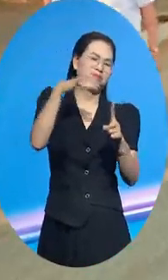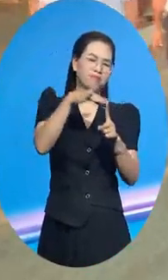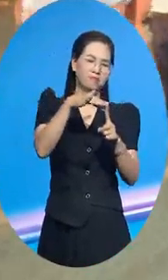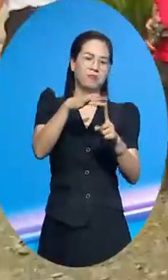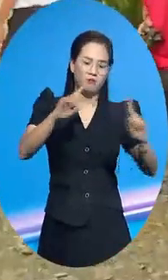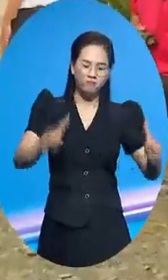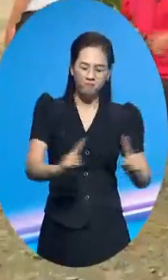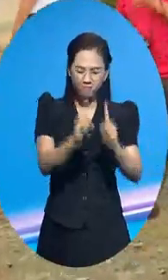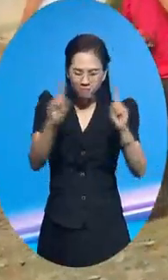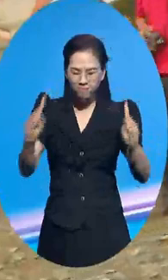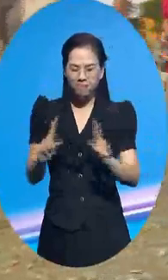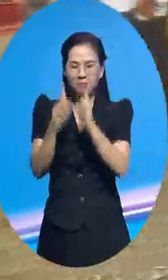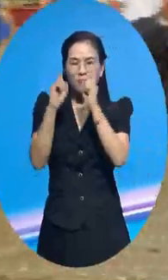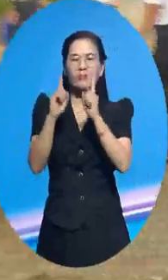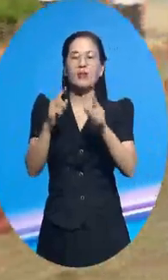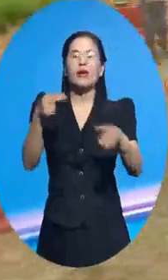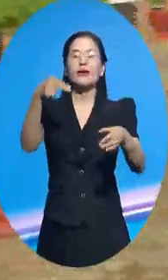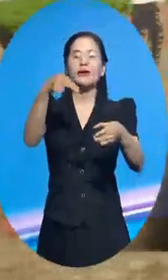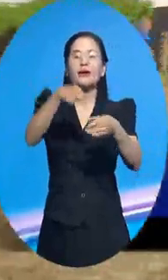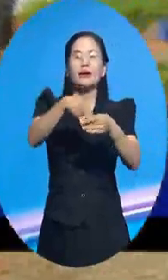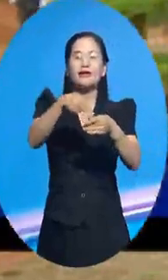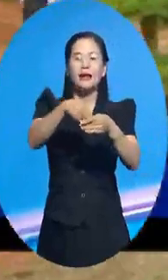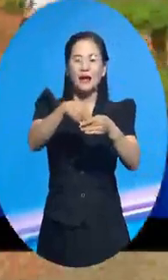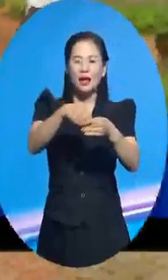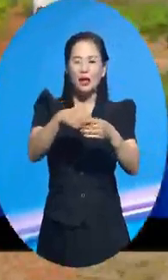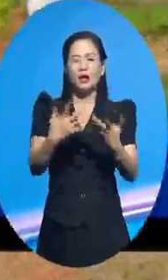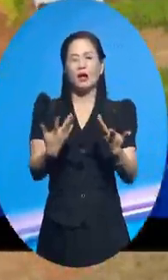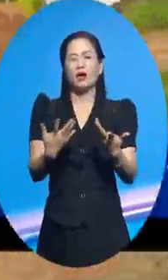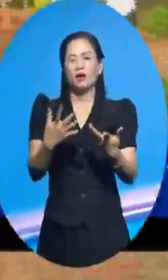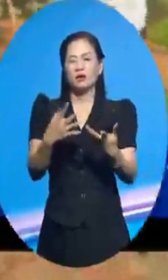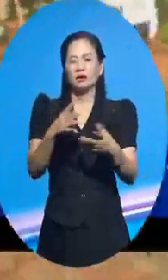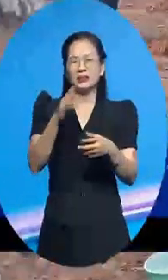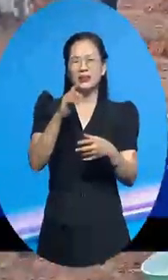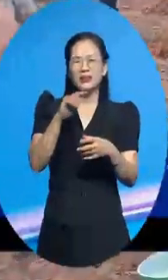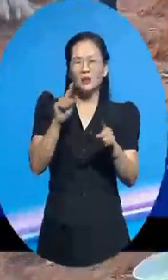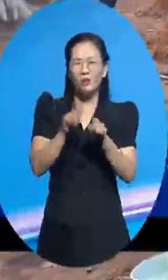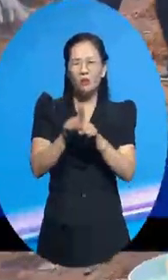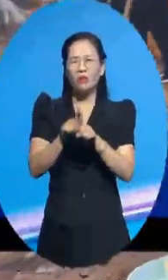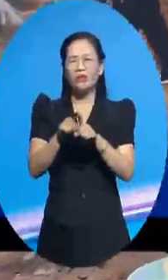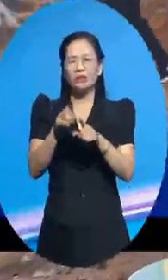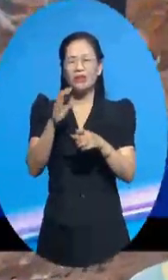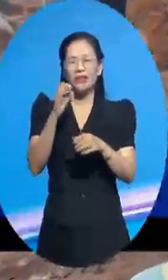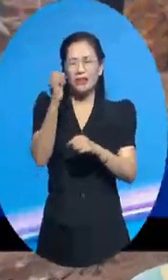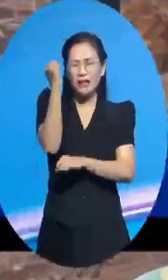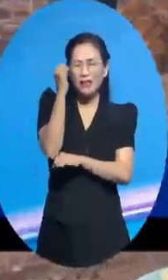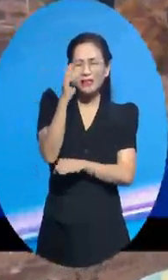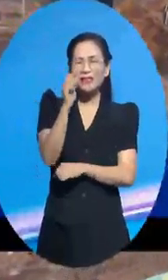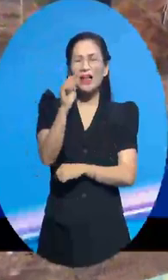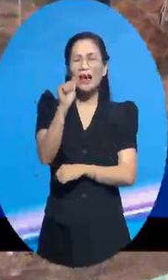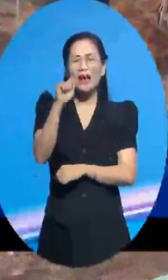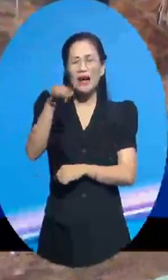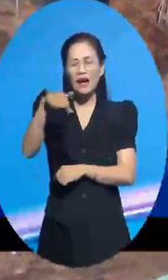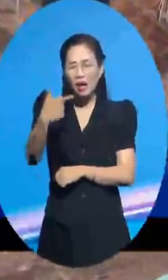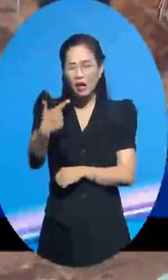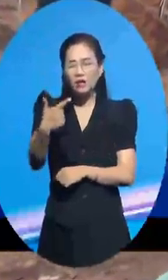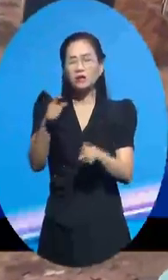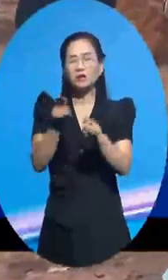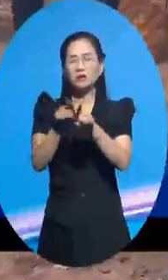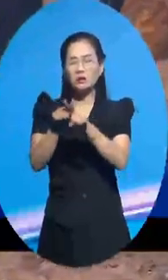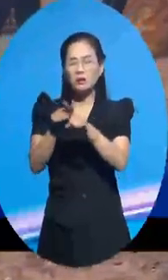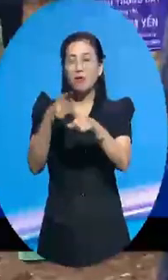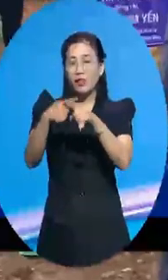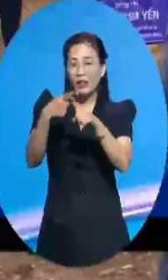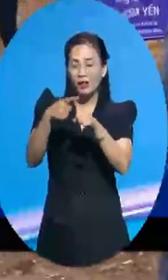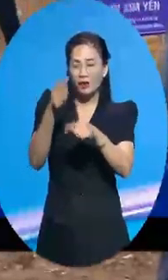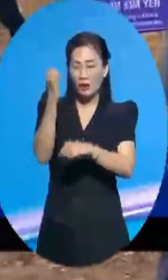xanh từ 3 năm tuổi trở lên, gồm có nhiều hệ cây quý như lim xanh, sao đen, được trồng trong khuôn viên công viên lịch sử văn hóa dân tộc. Đây